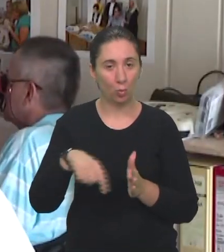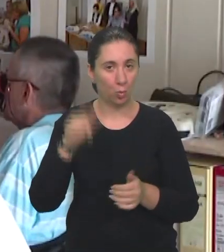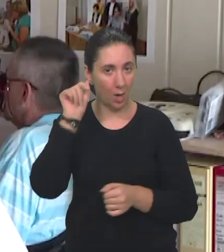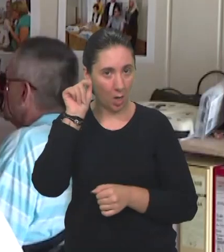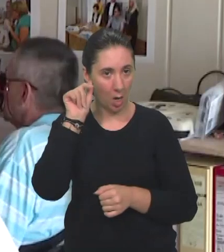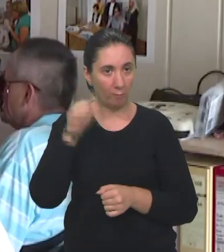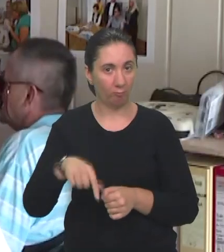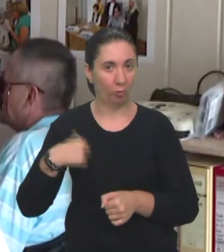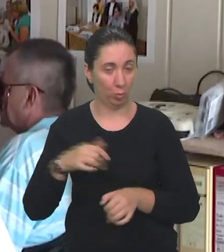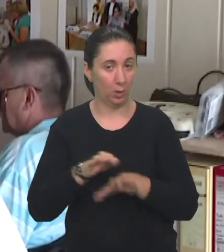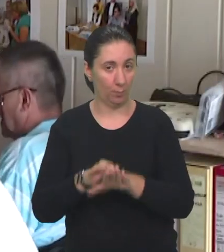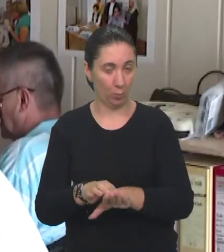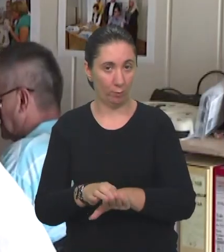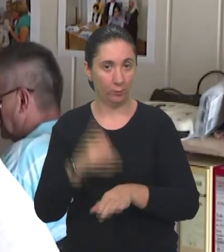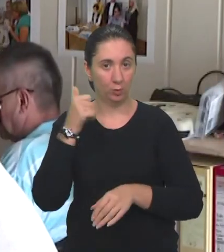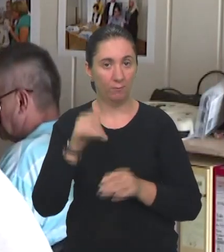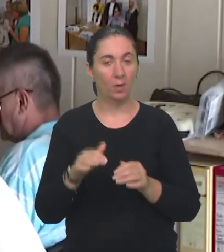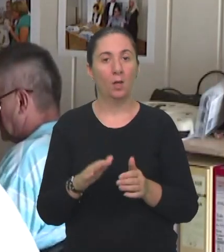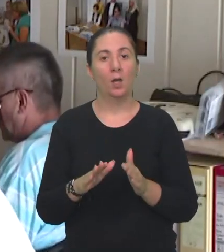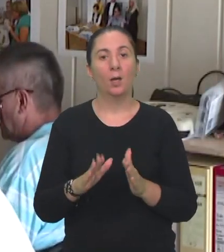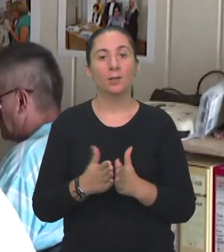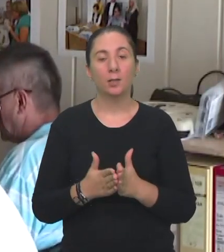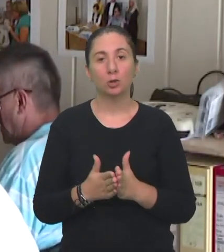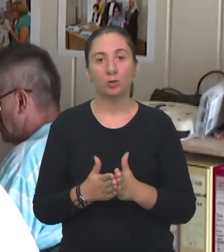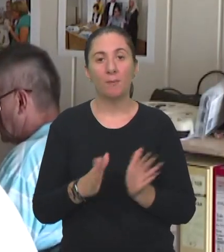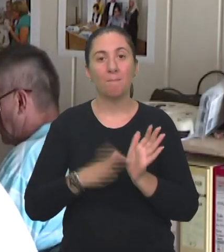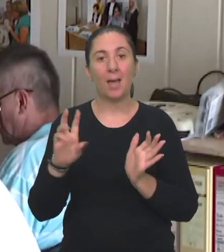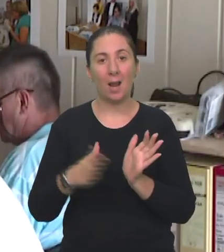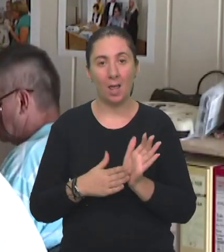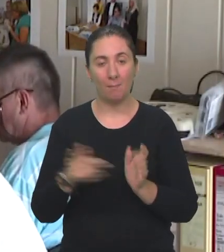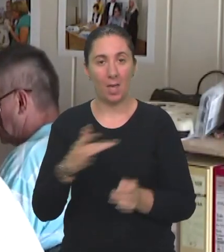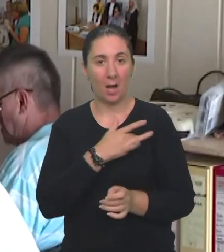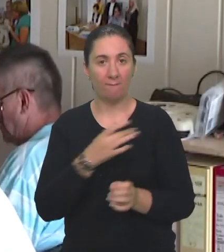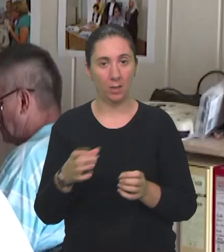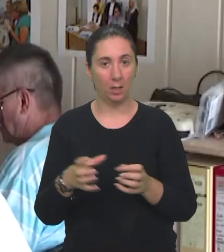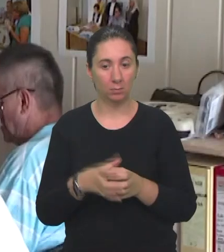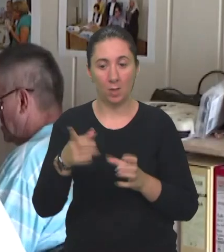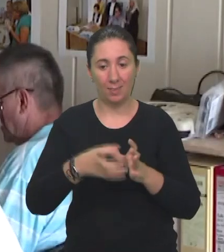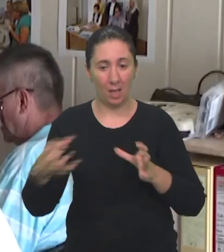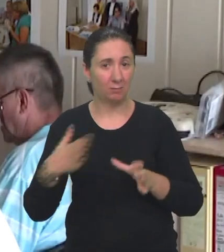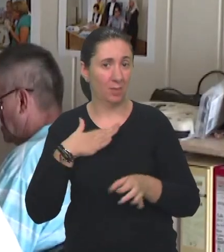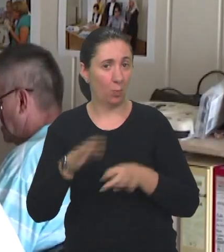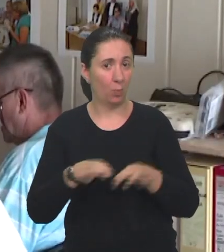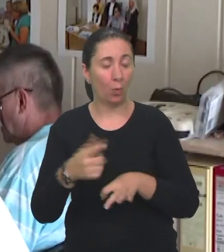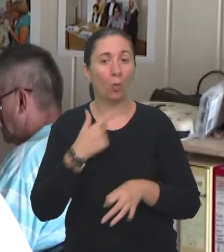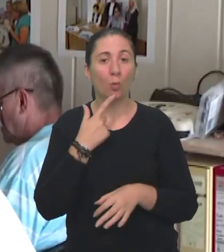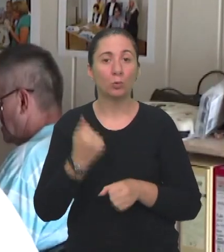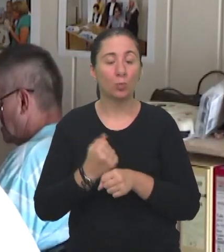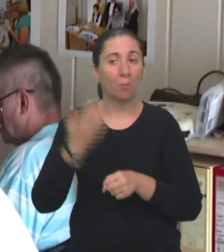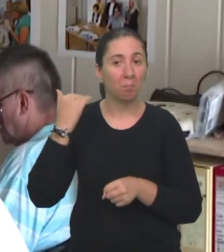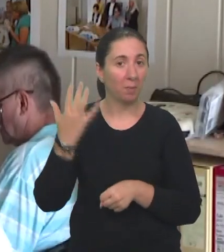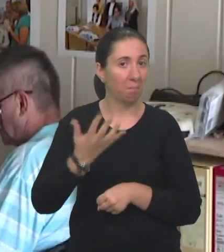Karlovac ove godine provodi, a zove se Književni melem za ranjive skupine. To je u stvari nastavak jednog našeg projekta koji smo radili